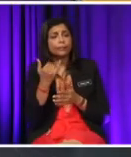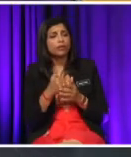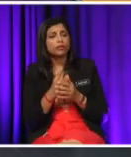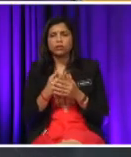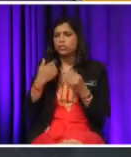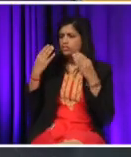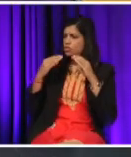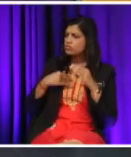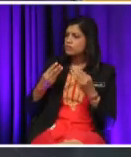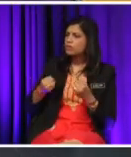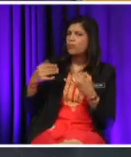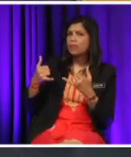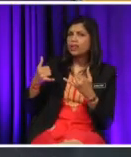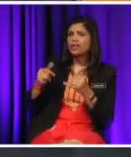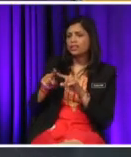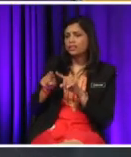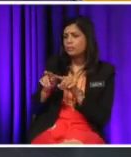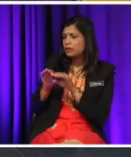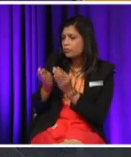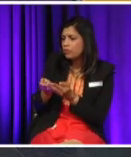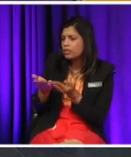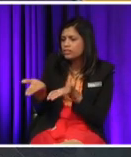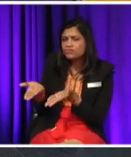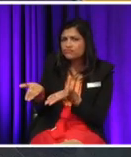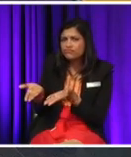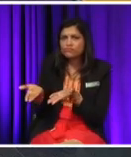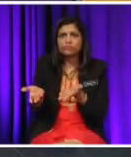tapi tengok nih bola nih